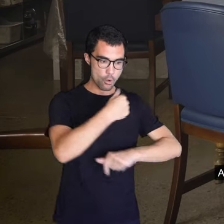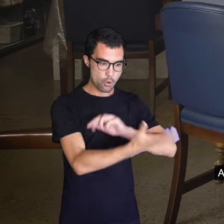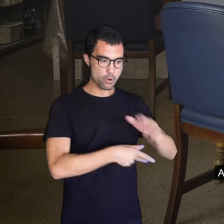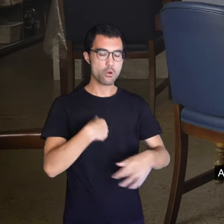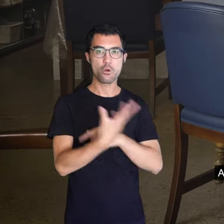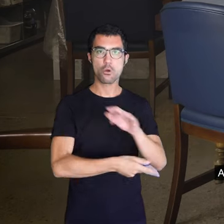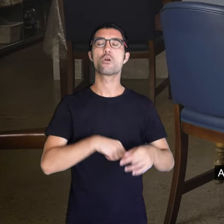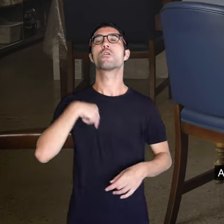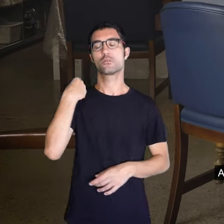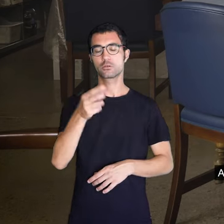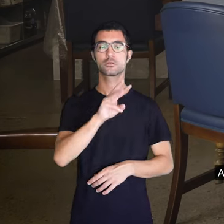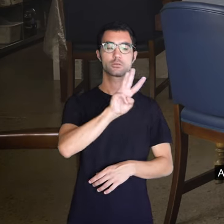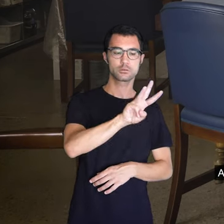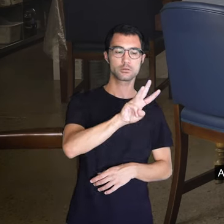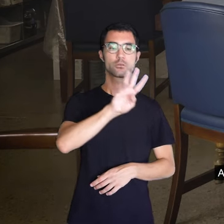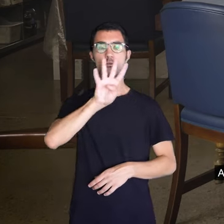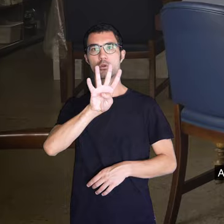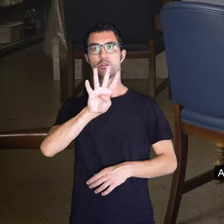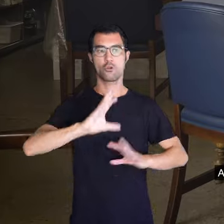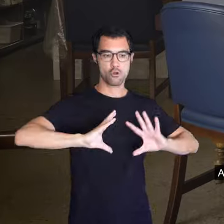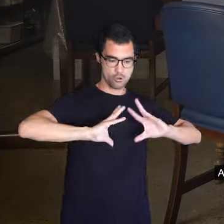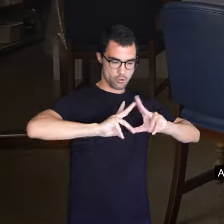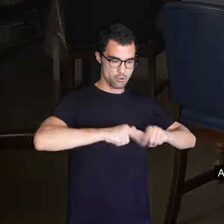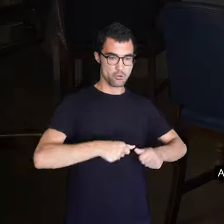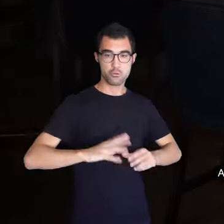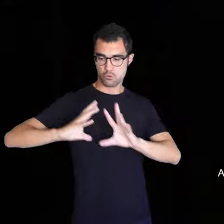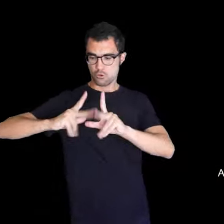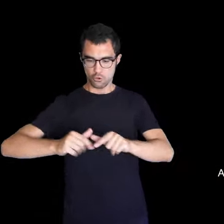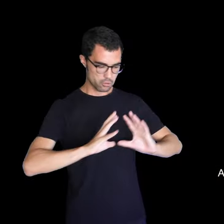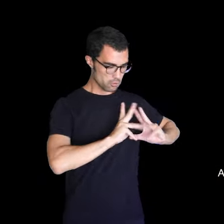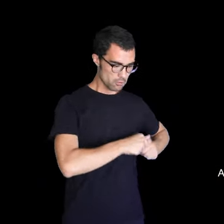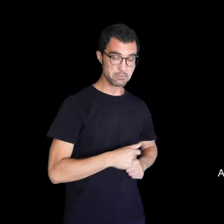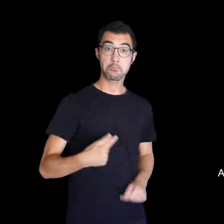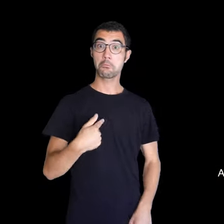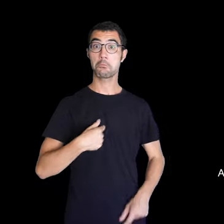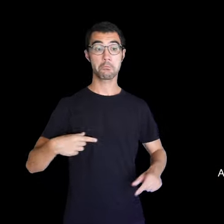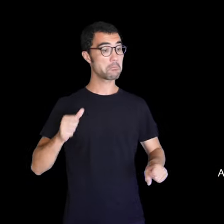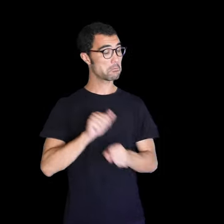de tres corrons i de quatre corrons que es tirava tota sola.